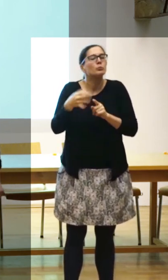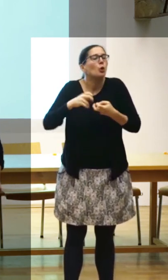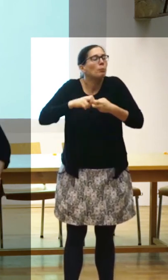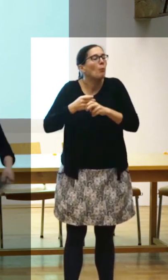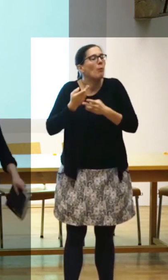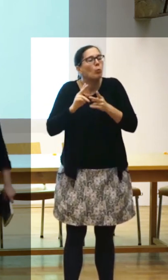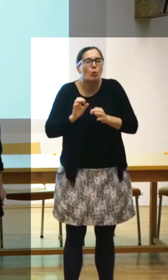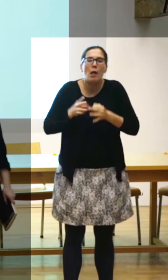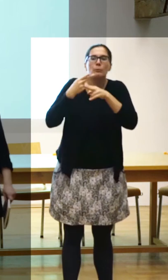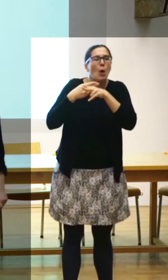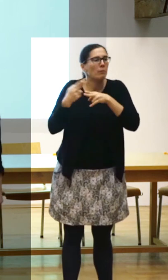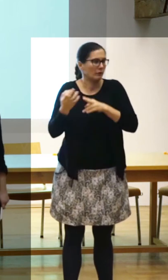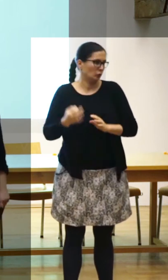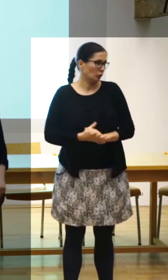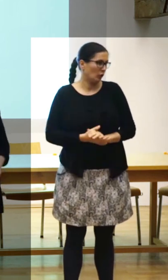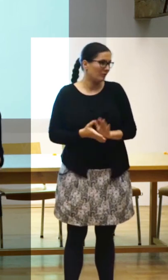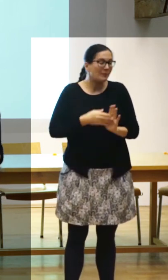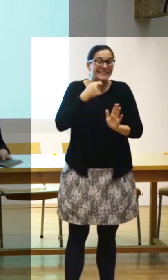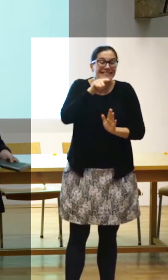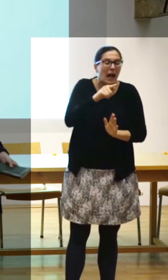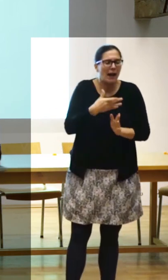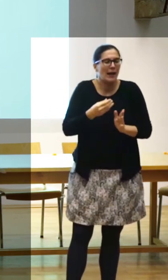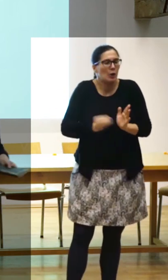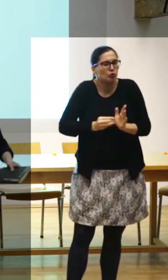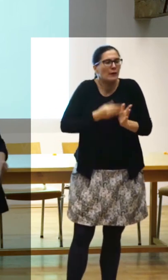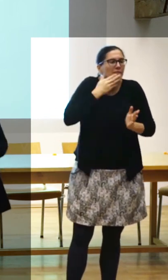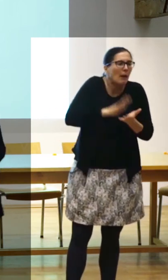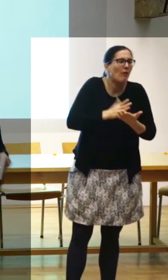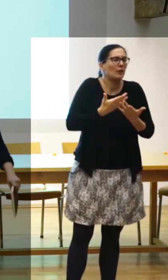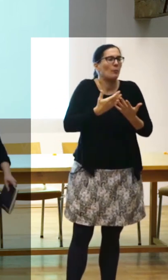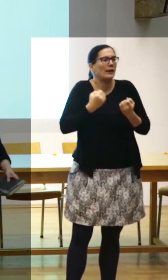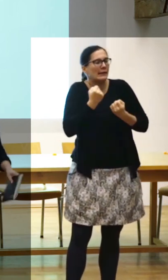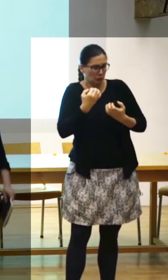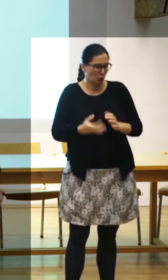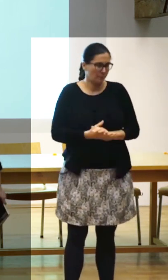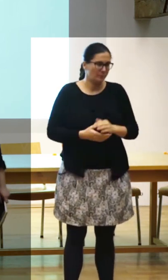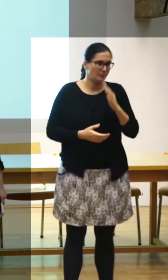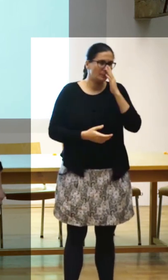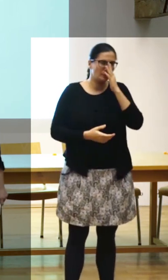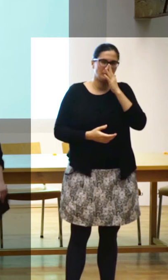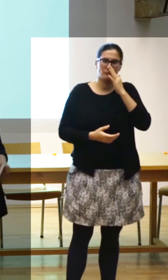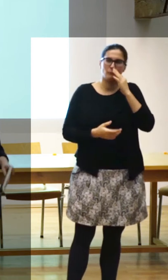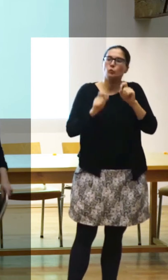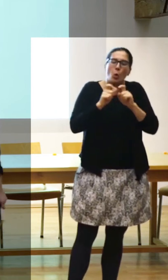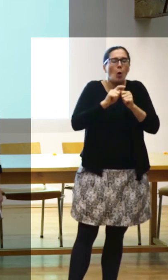jako by třeba chtěli tímhle s tím směrem jít, ale zatím to třeba nebylo možné, nebo z těch a těch důvodů to možné vůbec není třeba v té